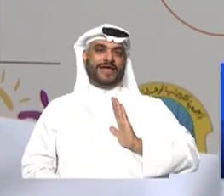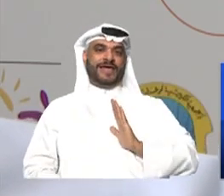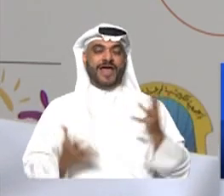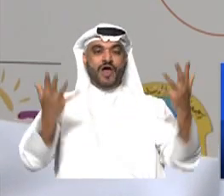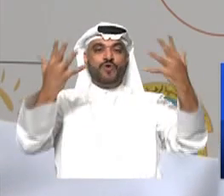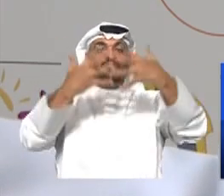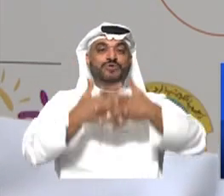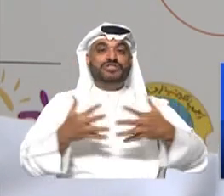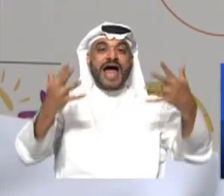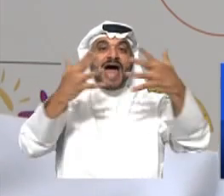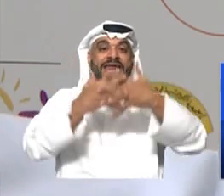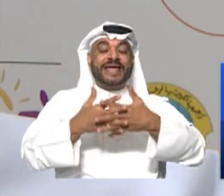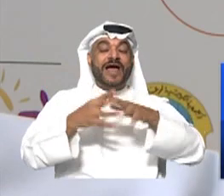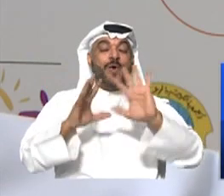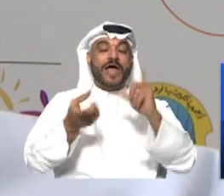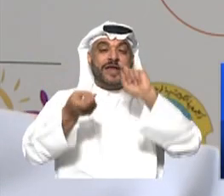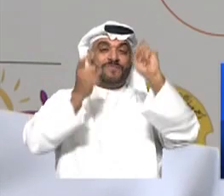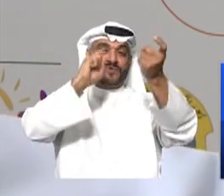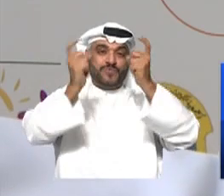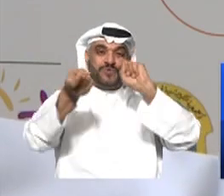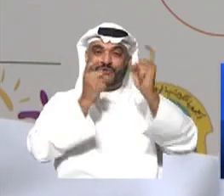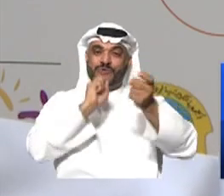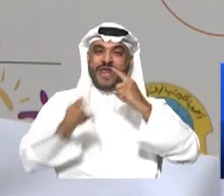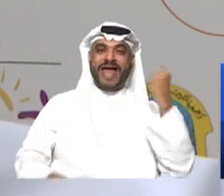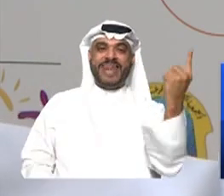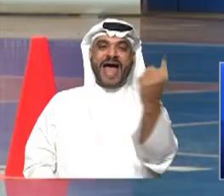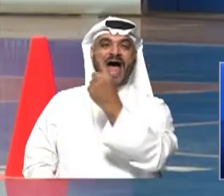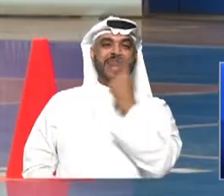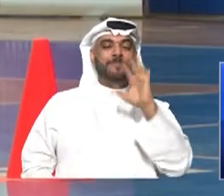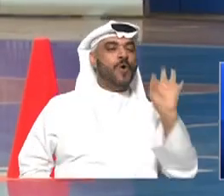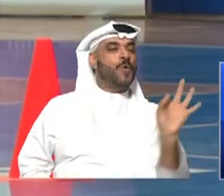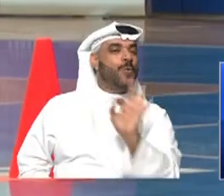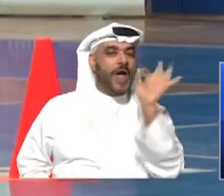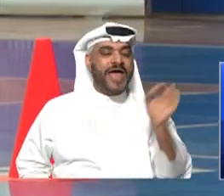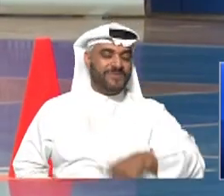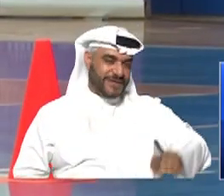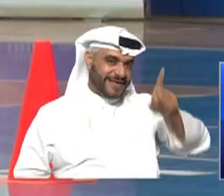في البطوله العالميه في برلين